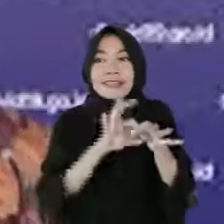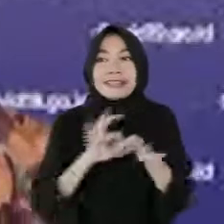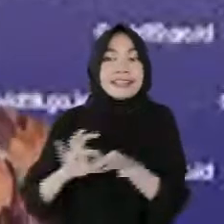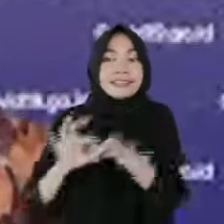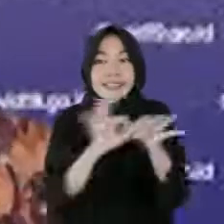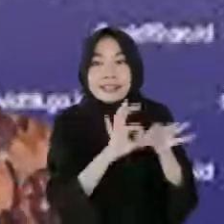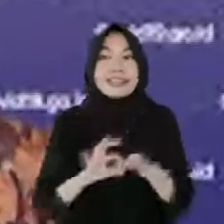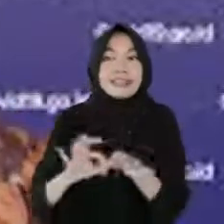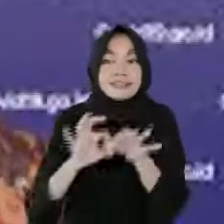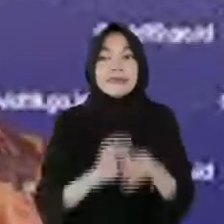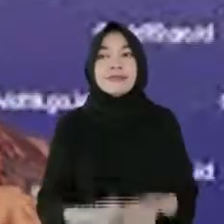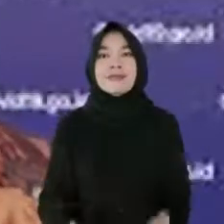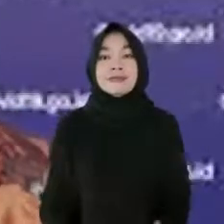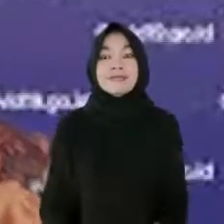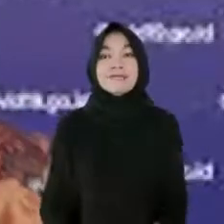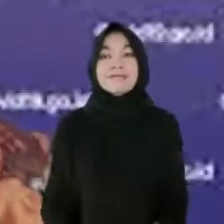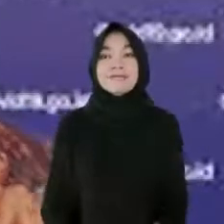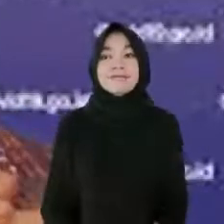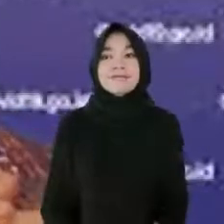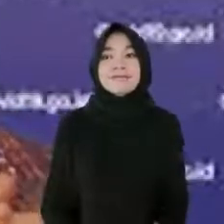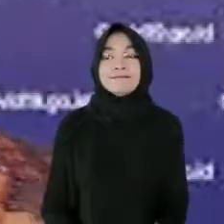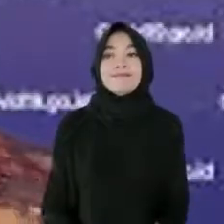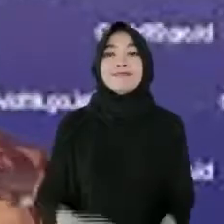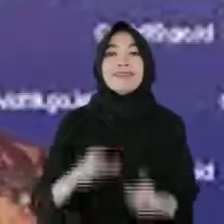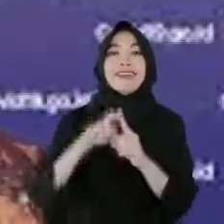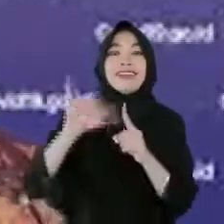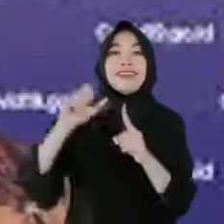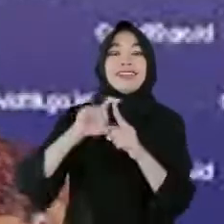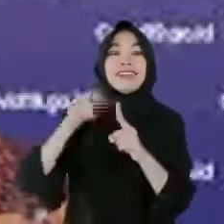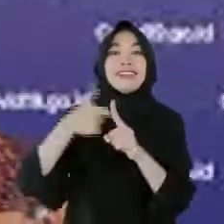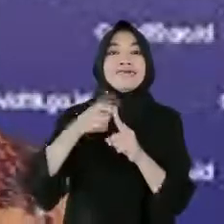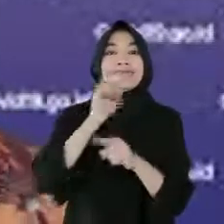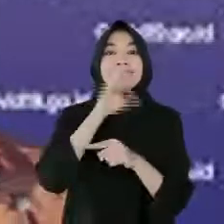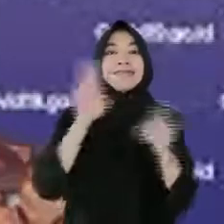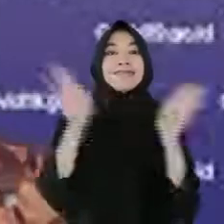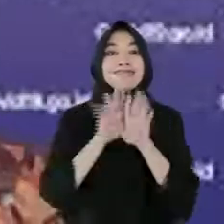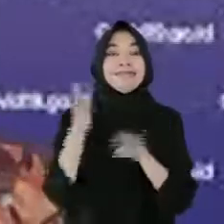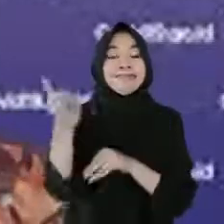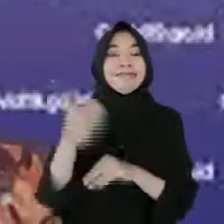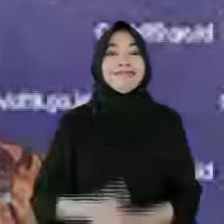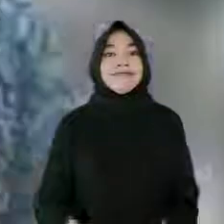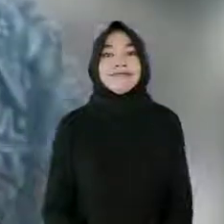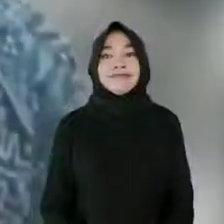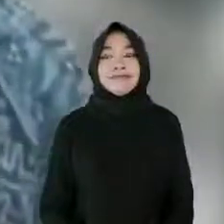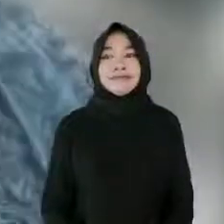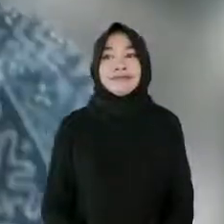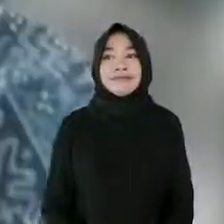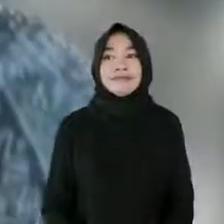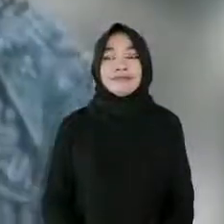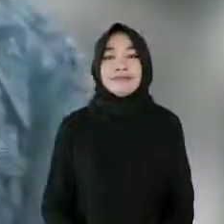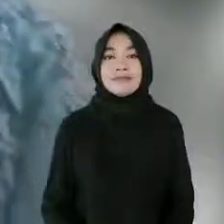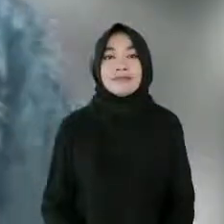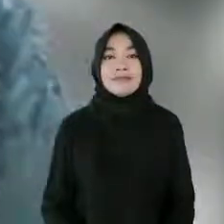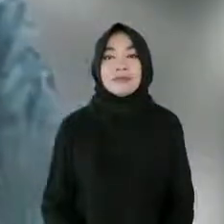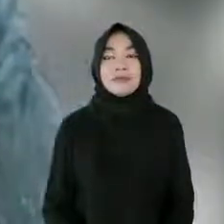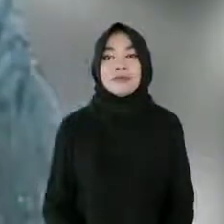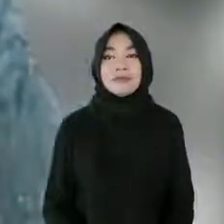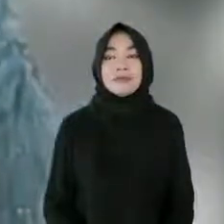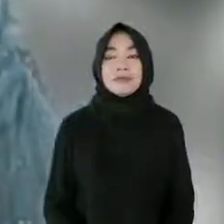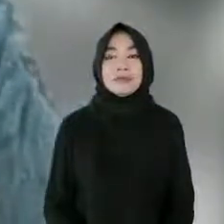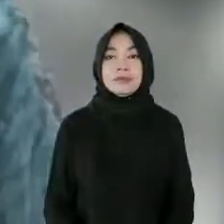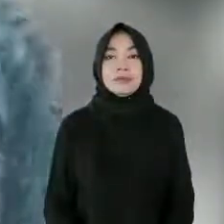bukankah begitu ya Pak Didik ya dan silakan Pak Didik untuk closing statement Iya makasih Masbro ini